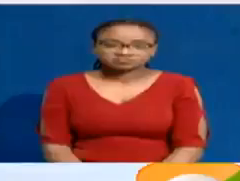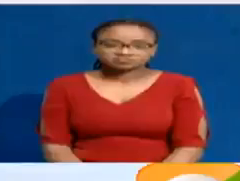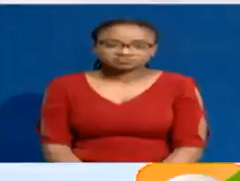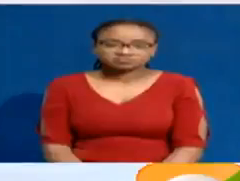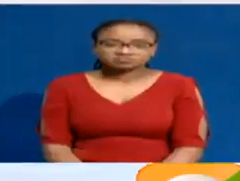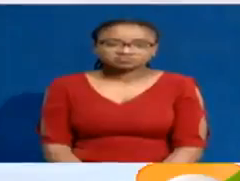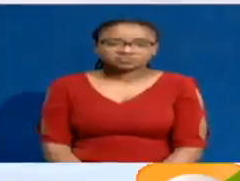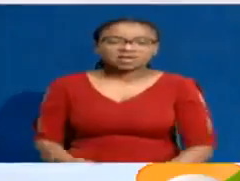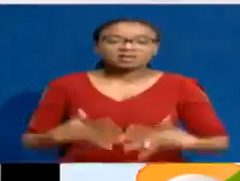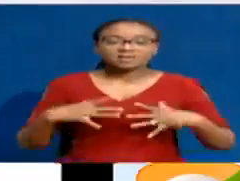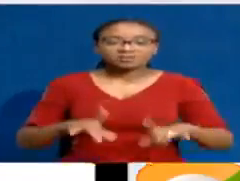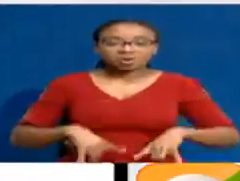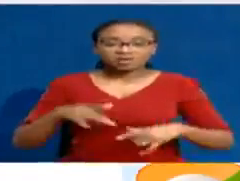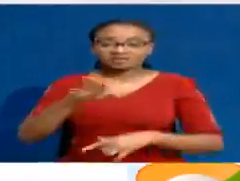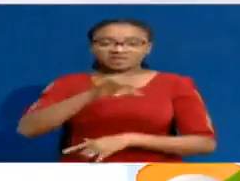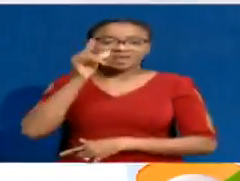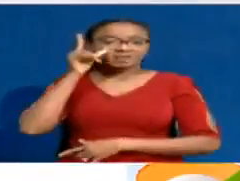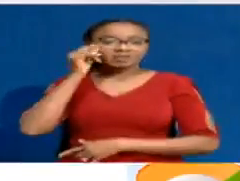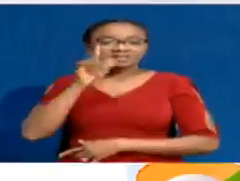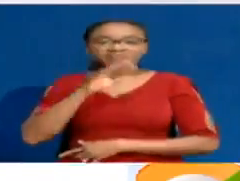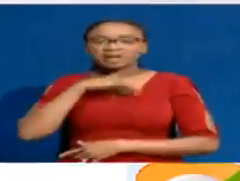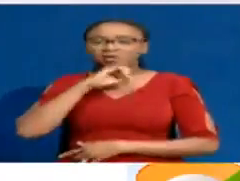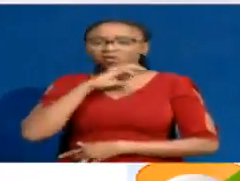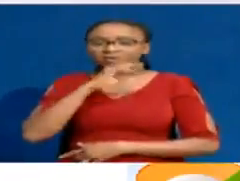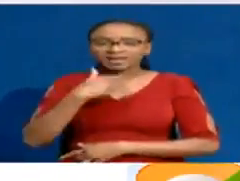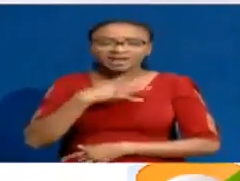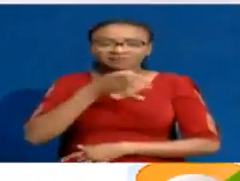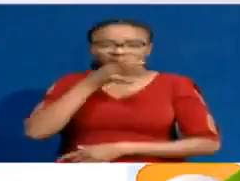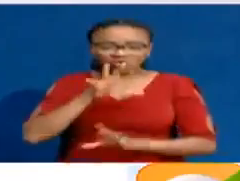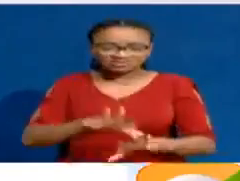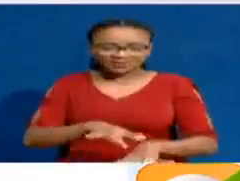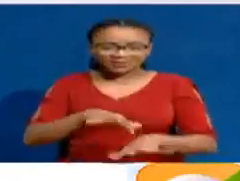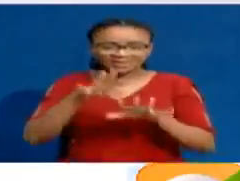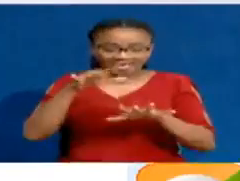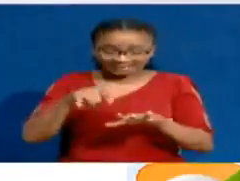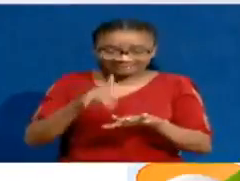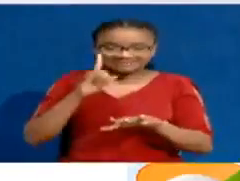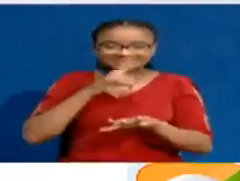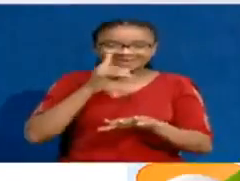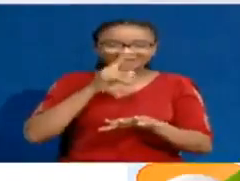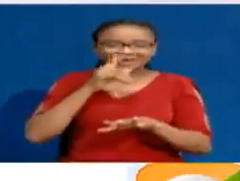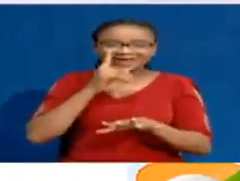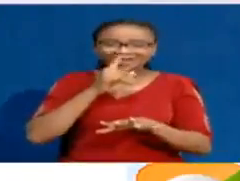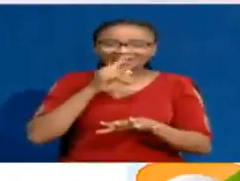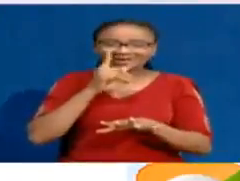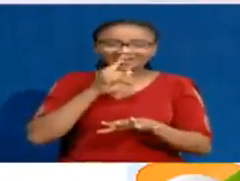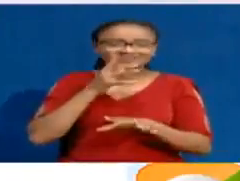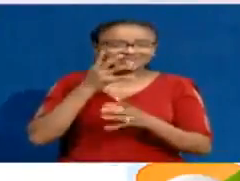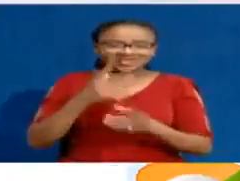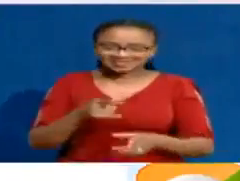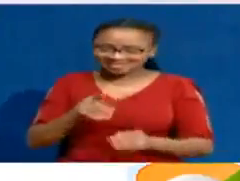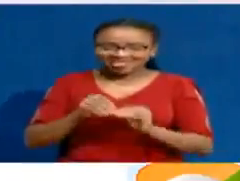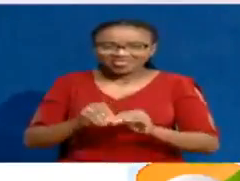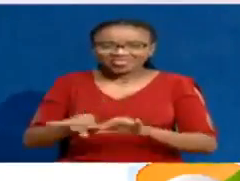Wakazi wa Sargoi eneo la Mwembe Tayari huko Mombasa wanalalamikia kuziba kwa bomba la kupitisha maji taka na kusababisha maji